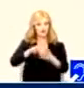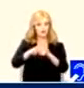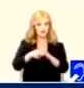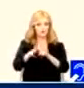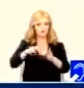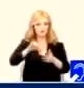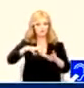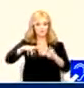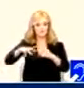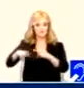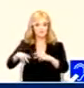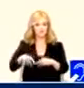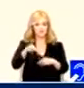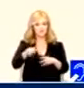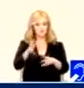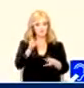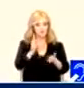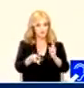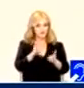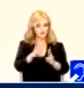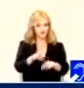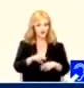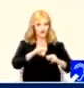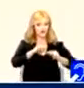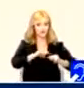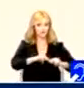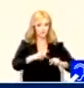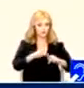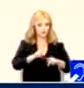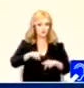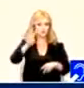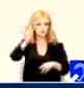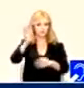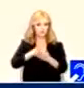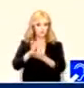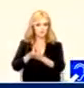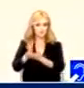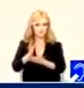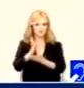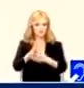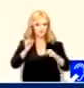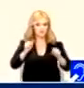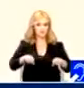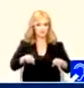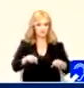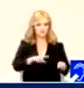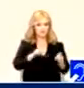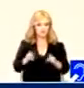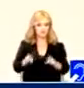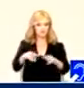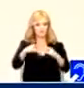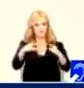fi viitoarea bucătărie. Deci angajații celor patru servicii vor avea posibilități să ia masa,